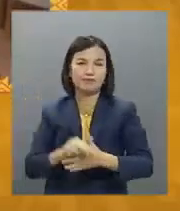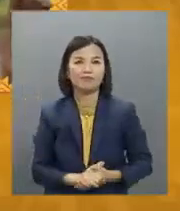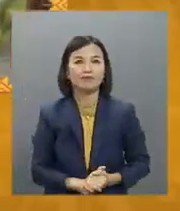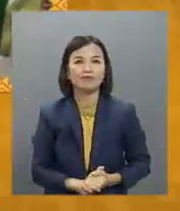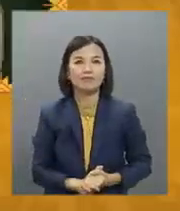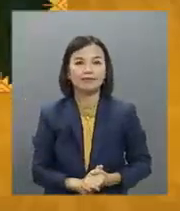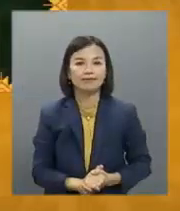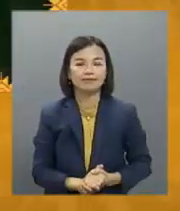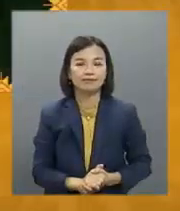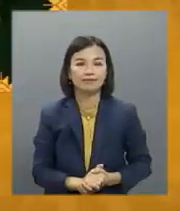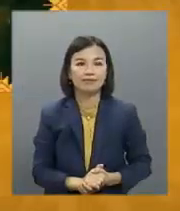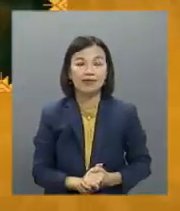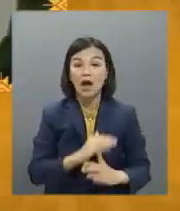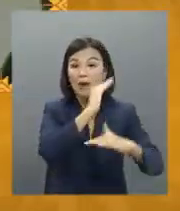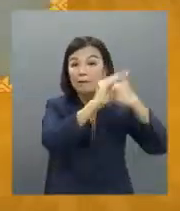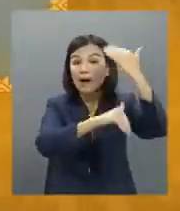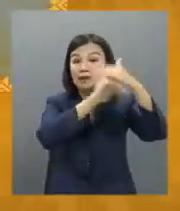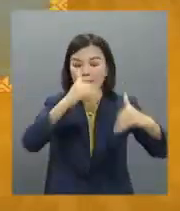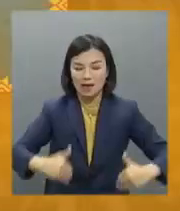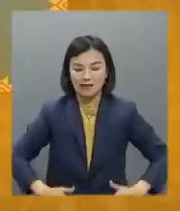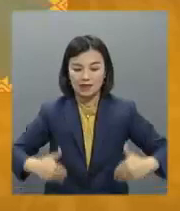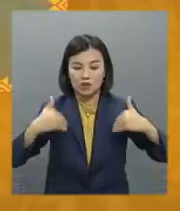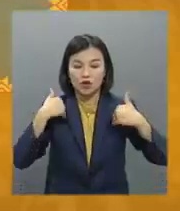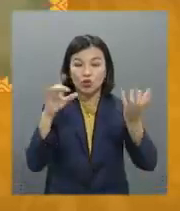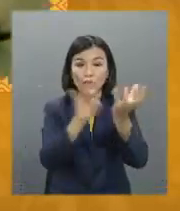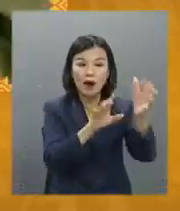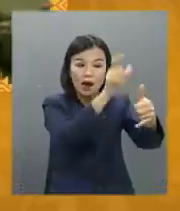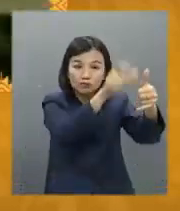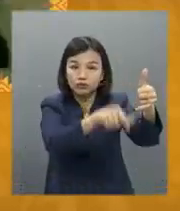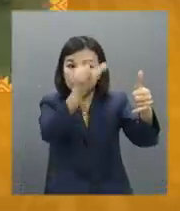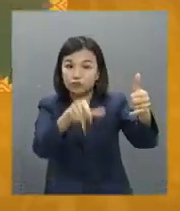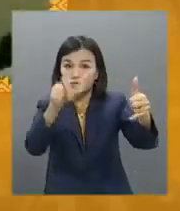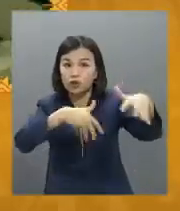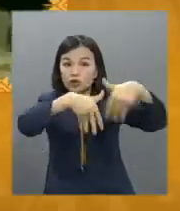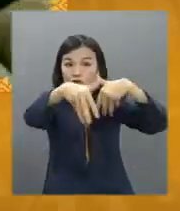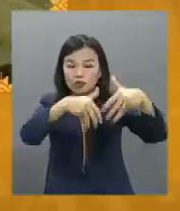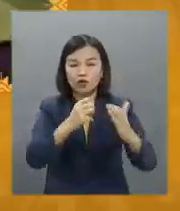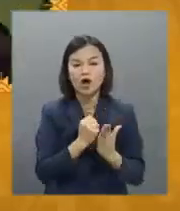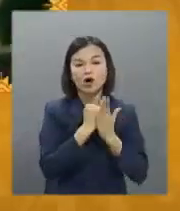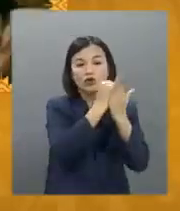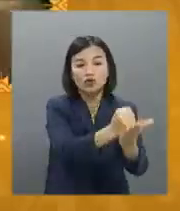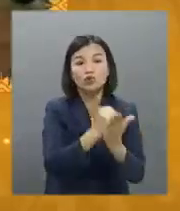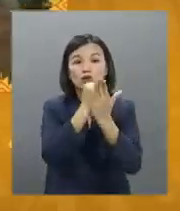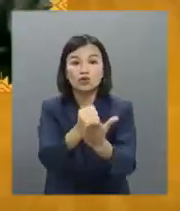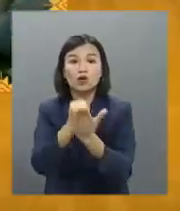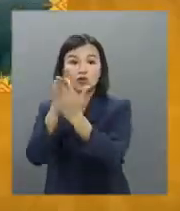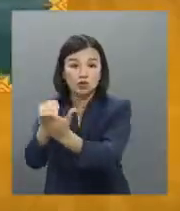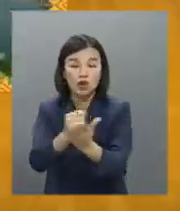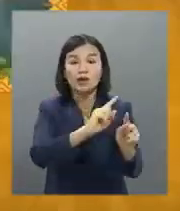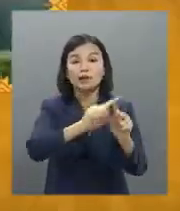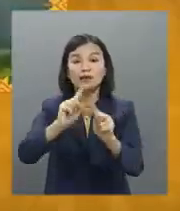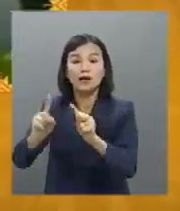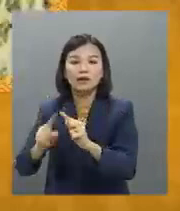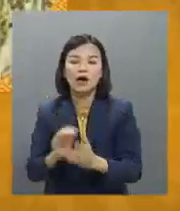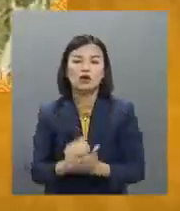ดพระราชกรณียกิจในการพัฒนาคุณภาพชีวิตของประชาชนและการพระราชทานความช่วยเ